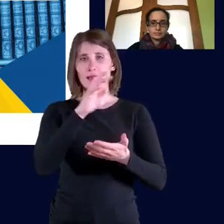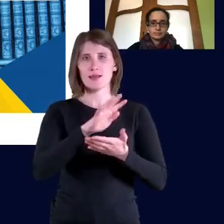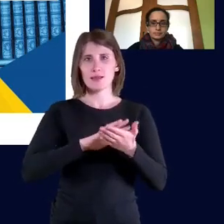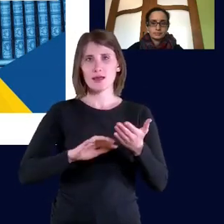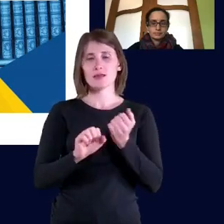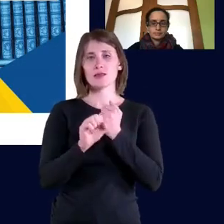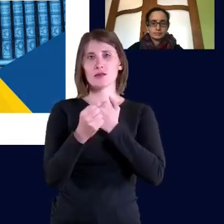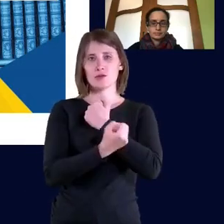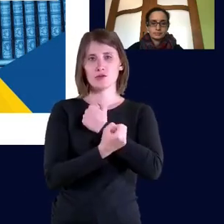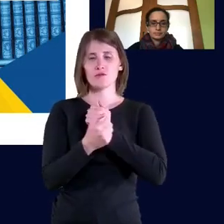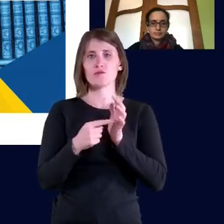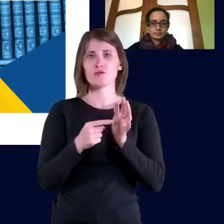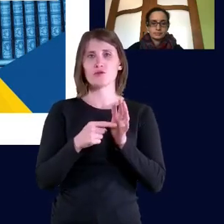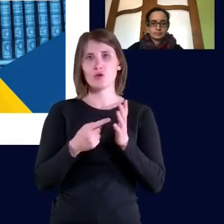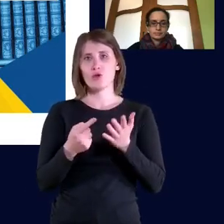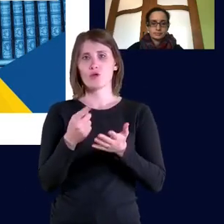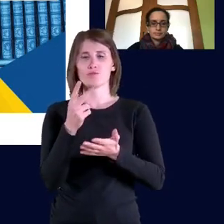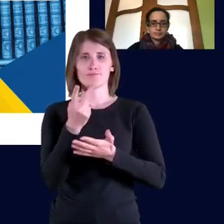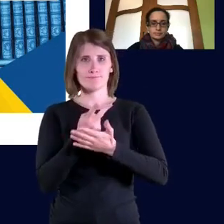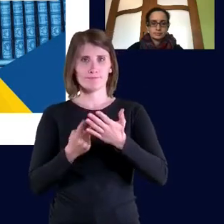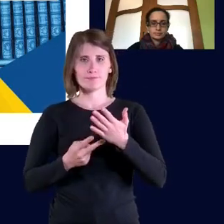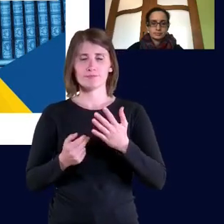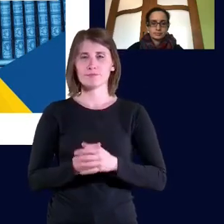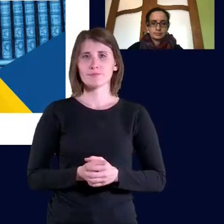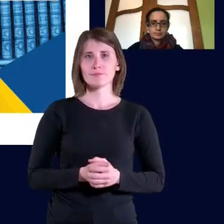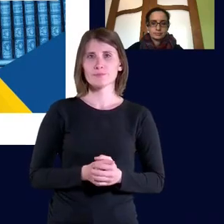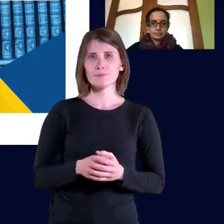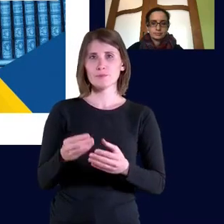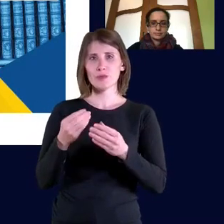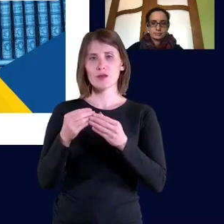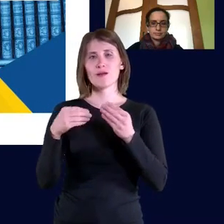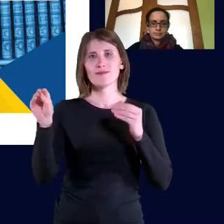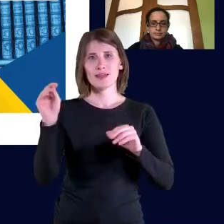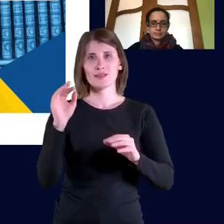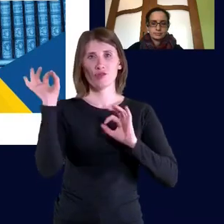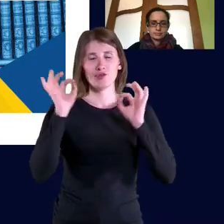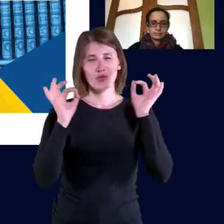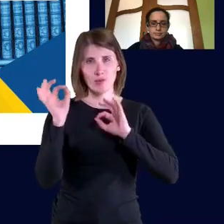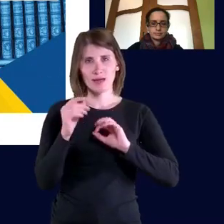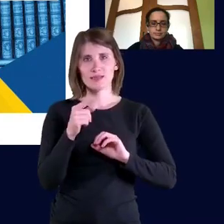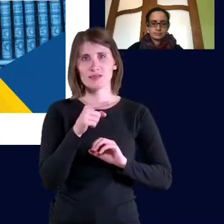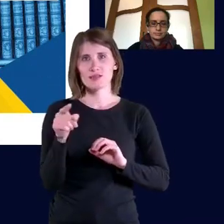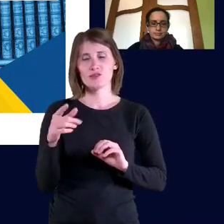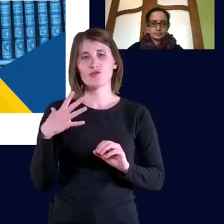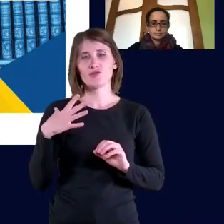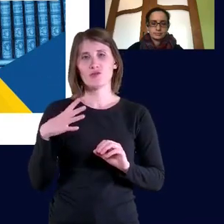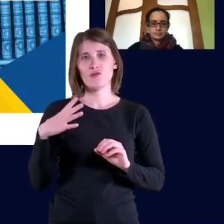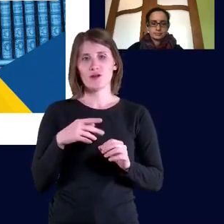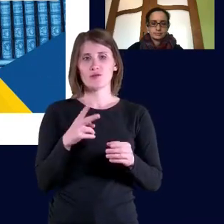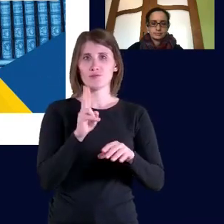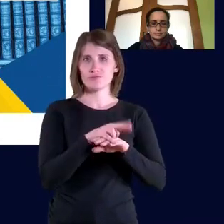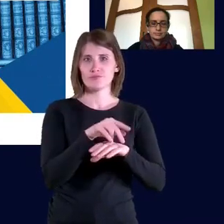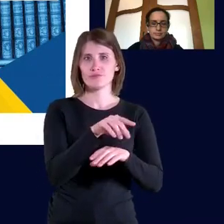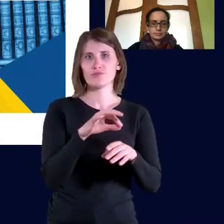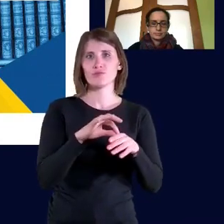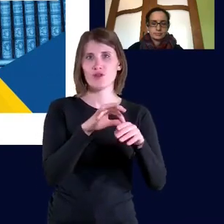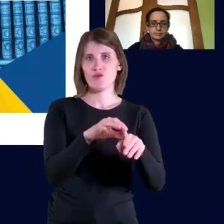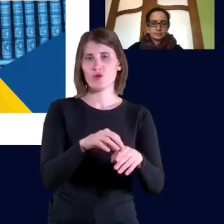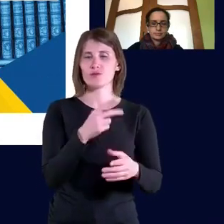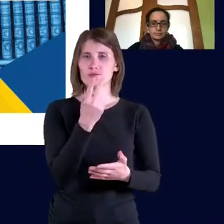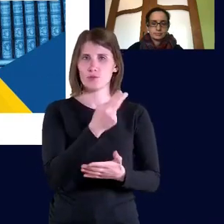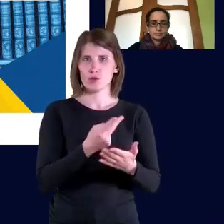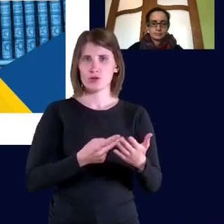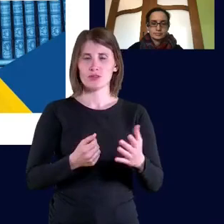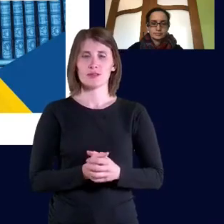adaptacji po więcej informacji odsyłam właśnie państwa do tego przewodnika oraz drugą formą